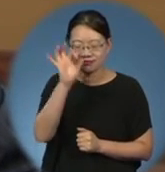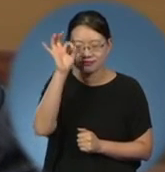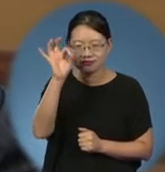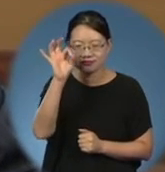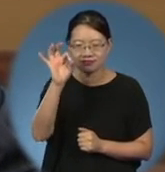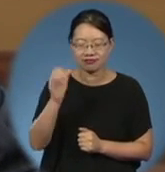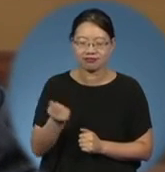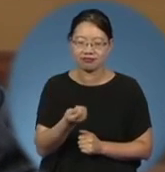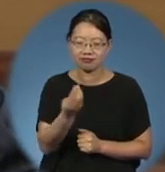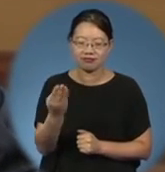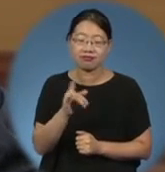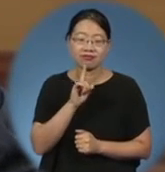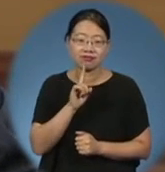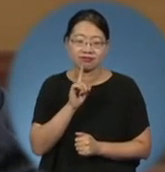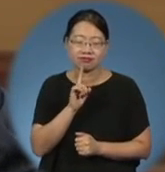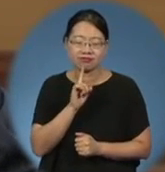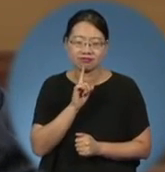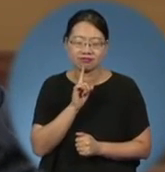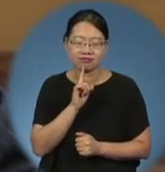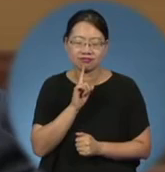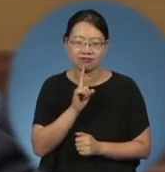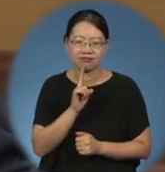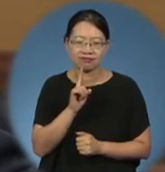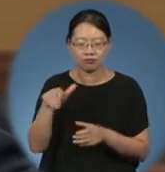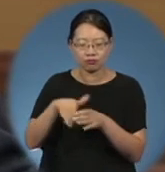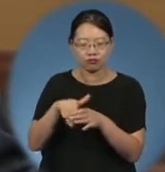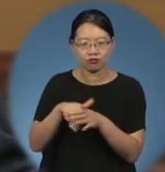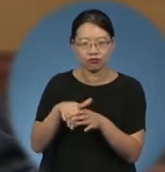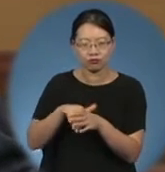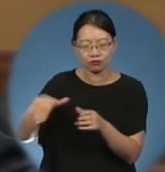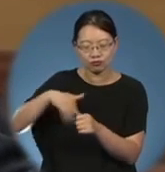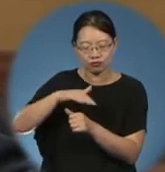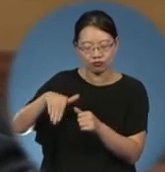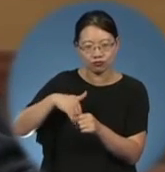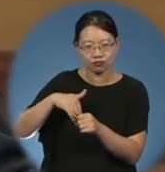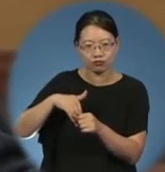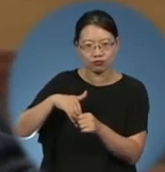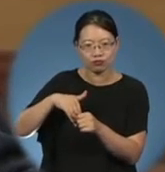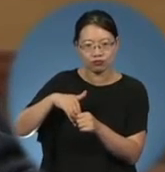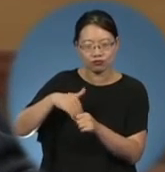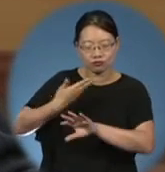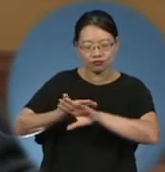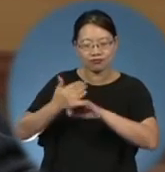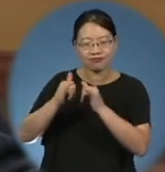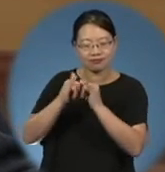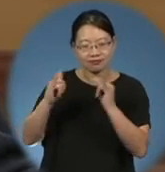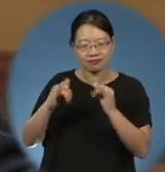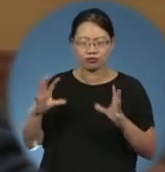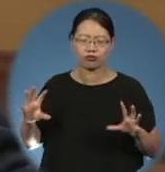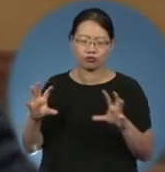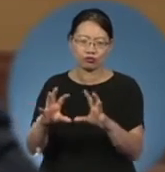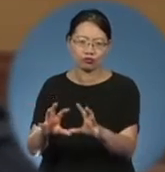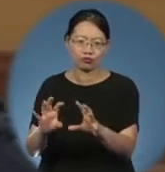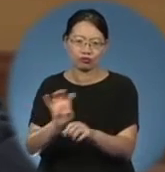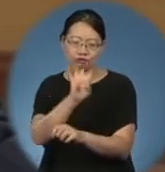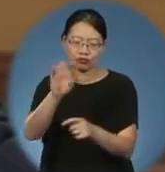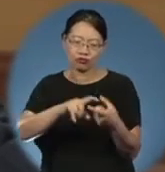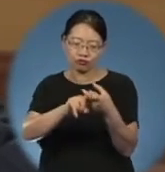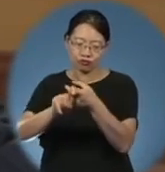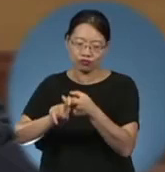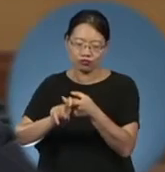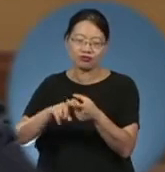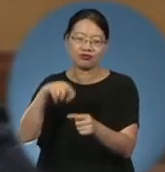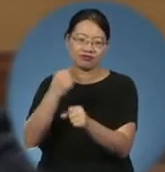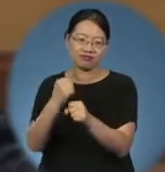여러 언어가 연어 너무나 족 배경 이들은 삶이 다른 사람들이 이제 모여서 유럽연합을